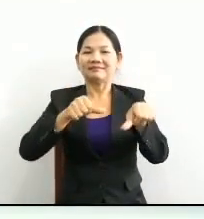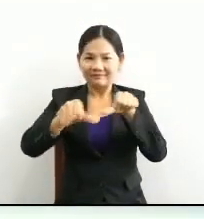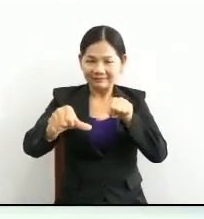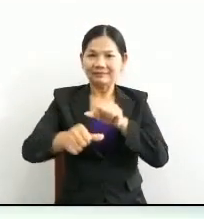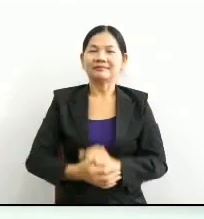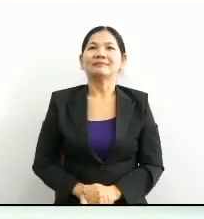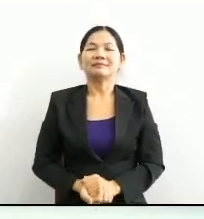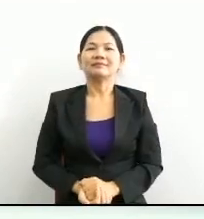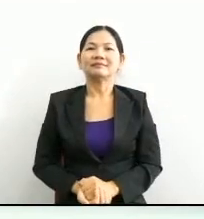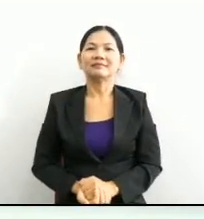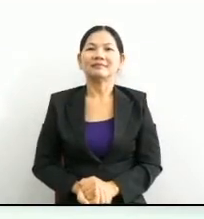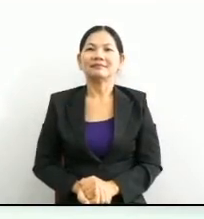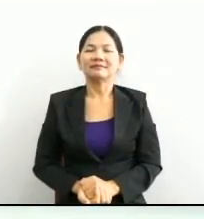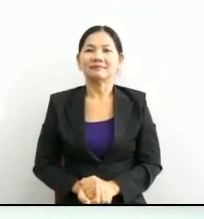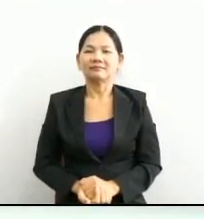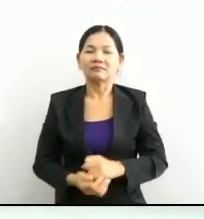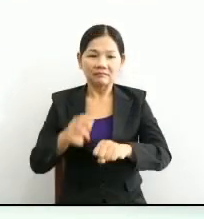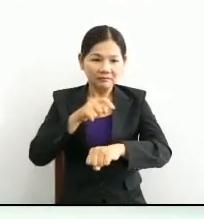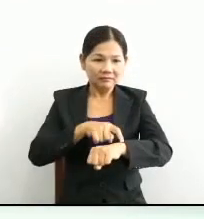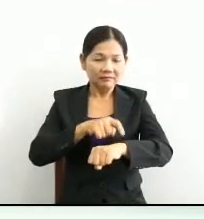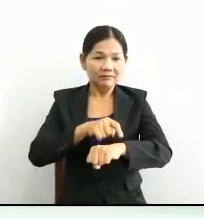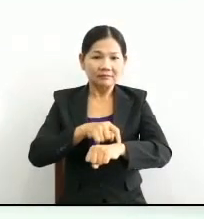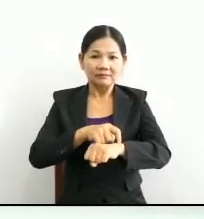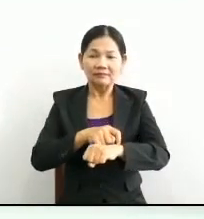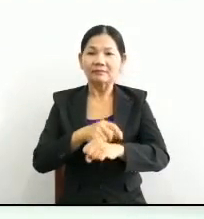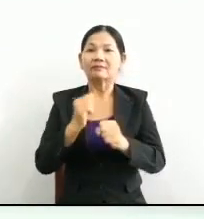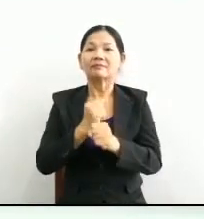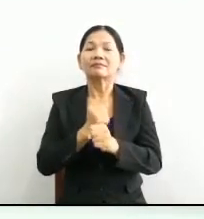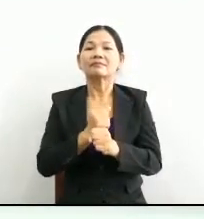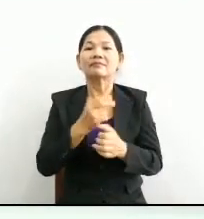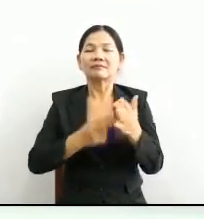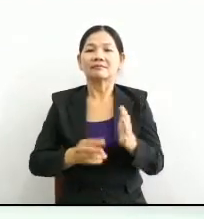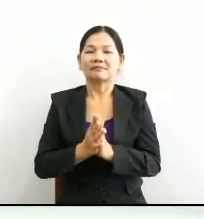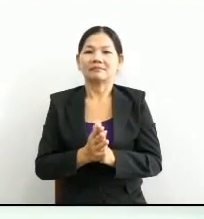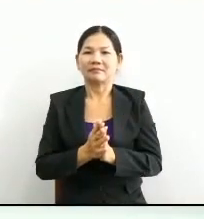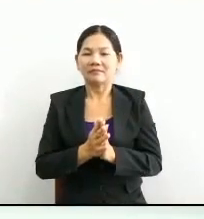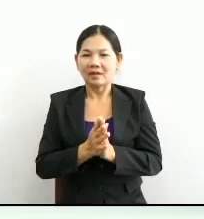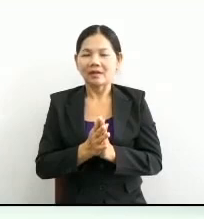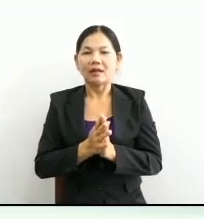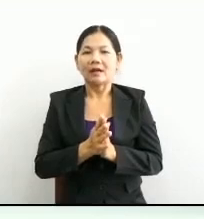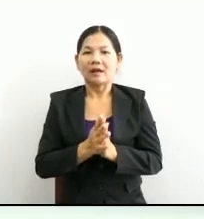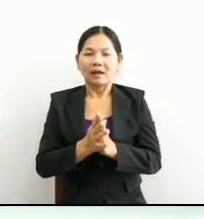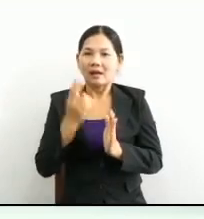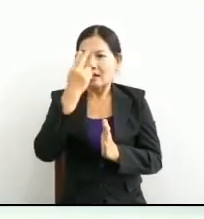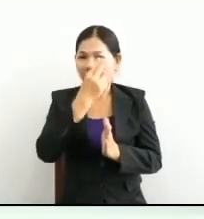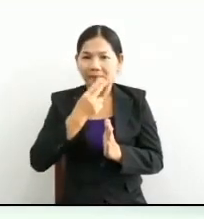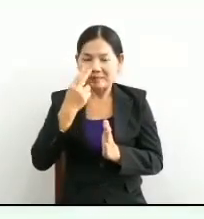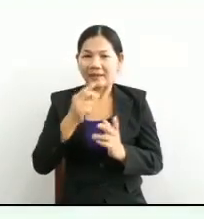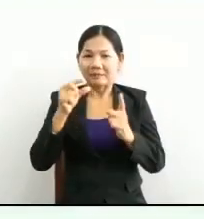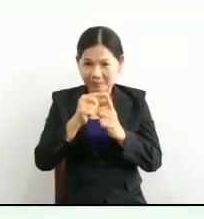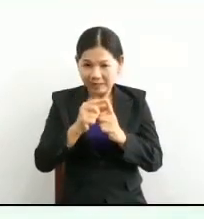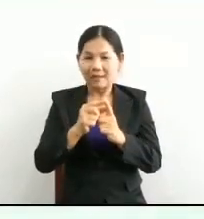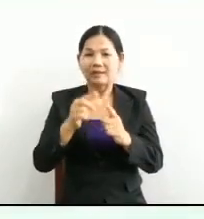tiết anh lấy ba này cái con mơ mơ ông nàng phía dương riêng rồi hời quân dược phía dương riêng